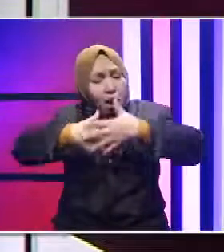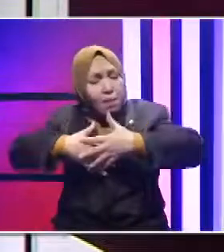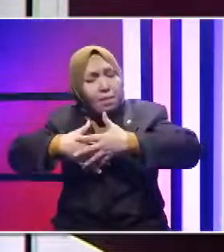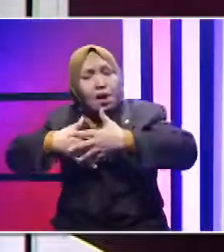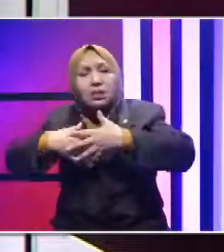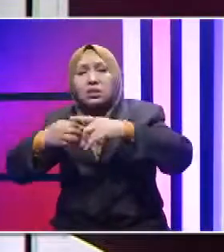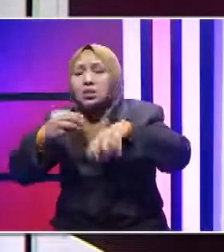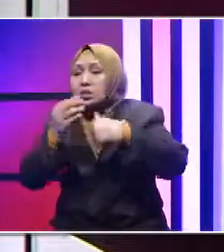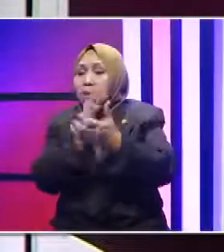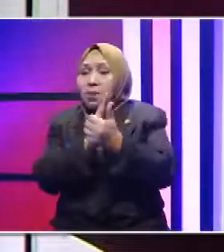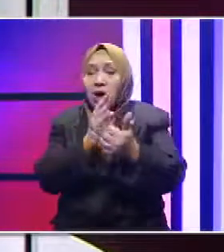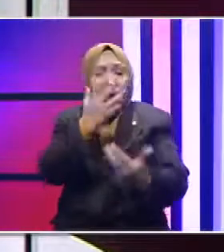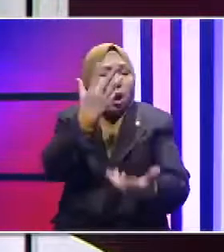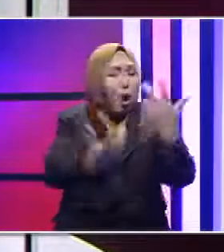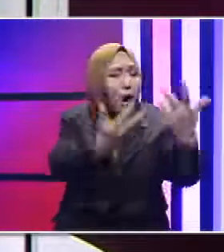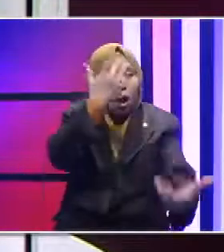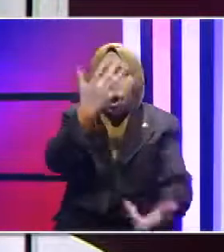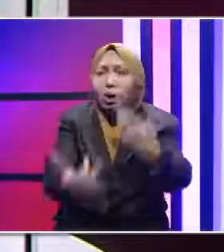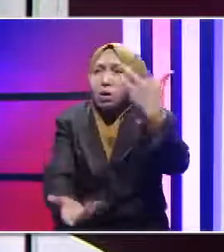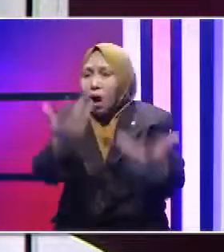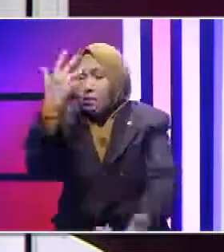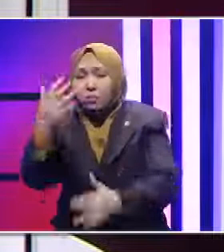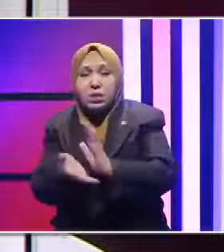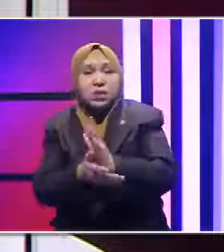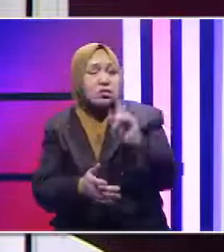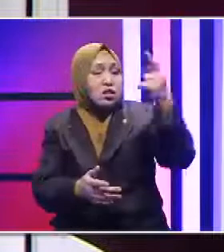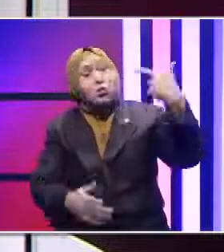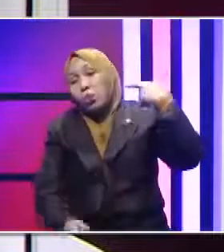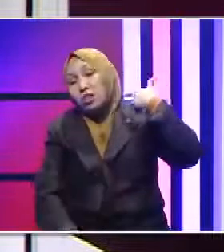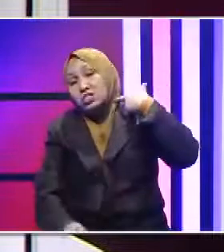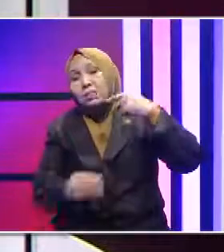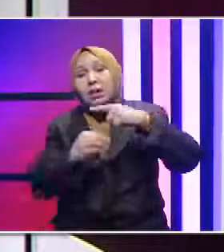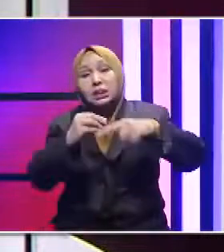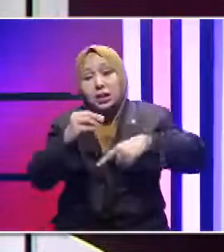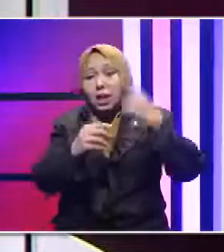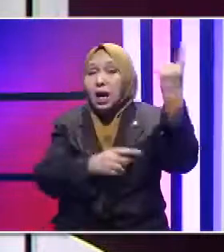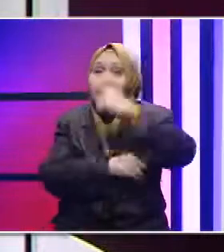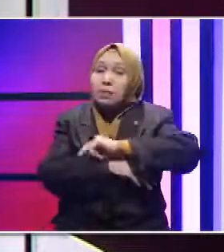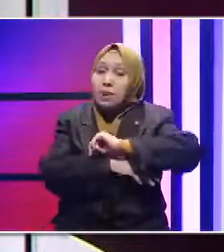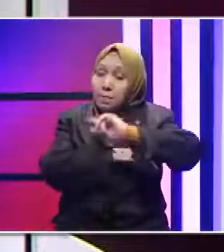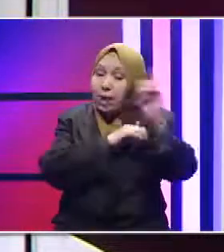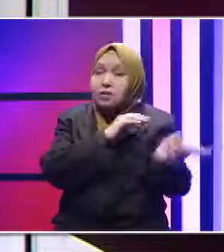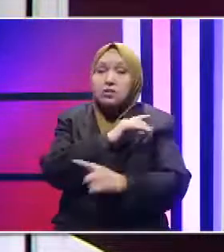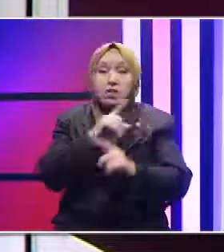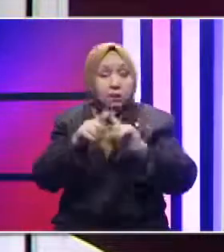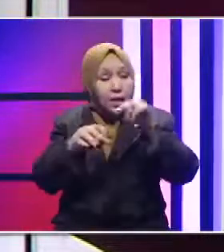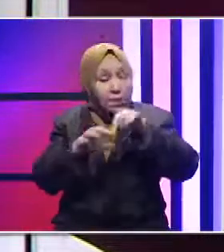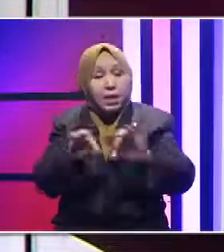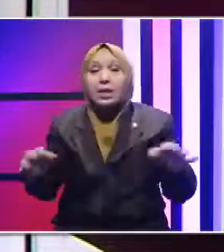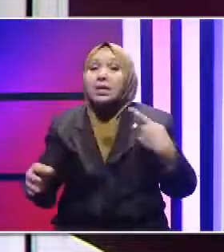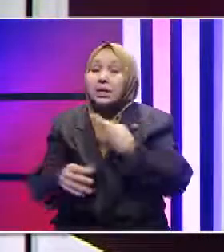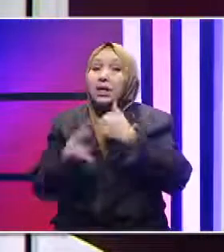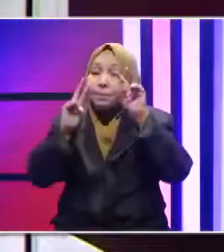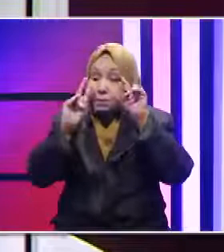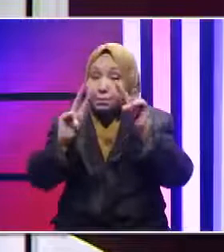tentang bakaran api ya, sebagai salah satu daripada ancaman tentang hari pembalasan. Tetapi dalam ayat ini kita akan melihat